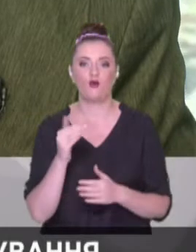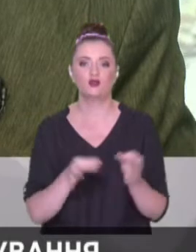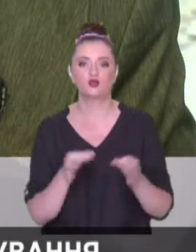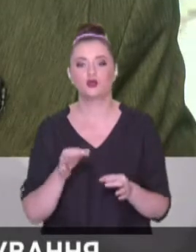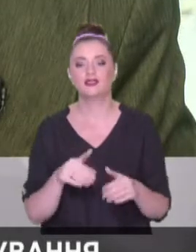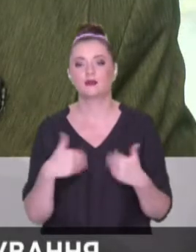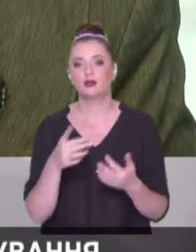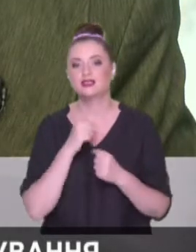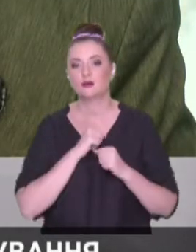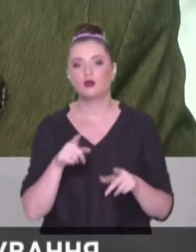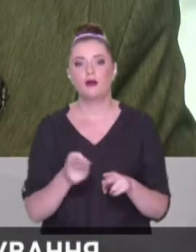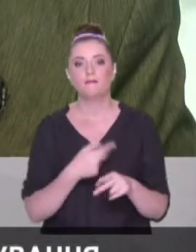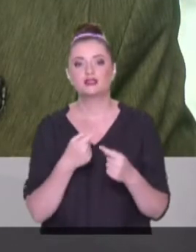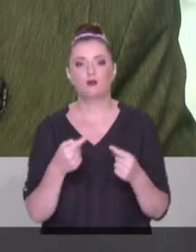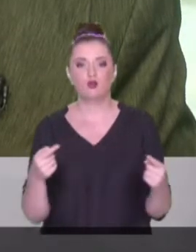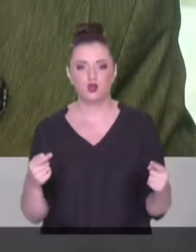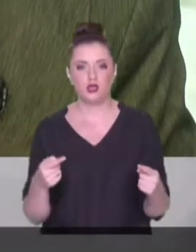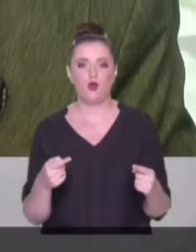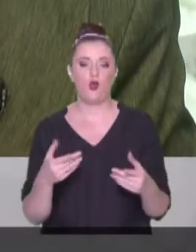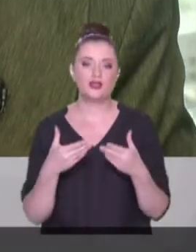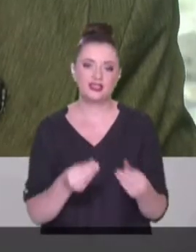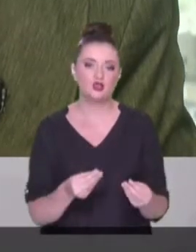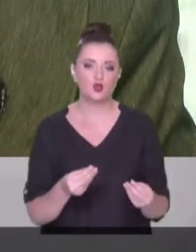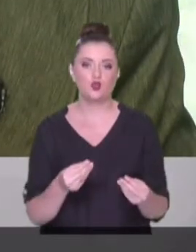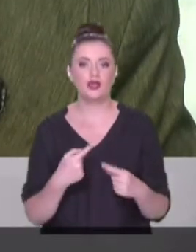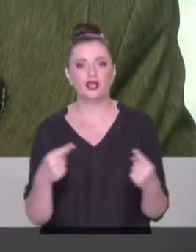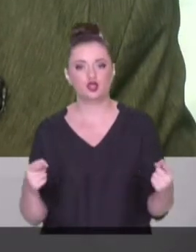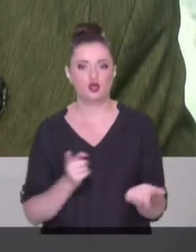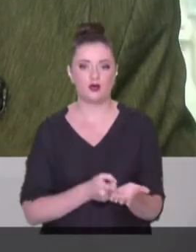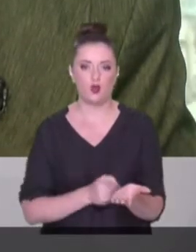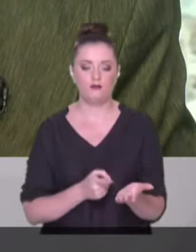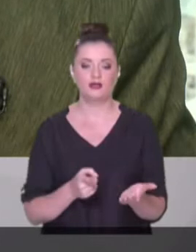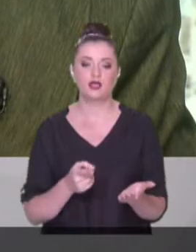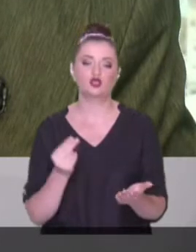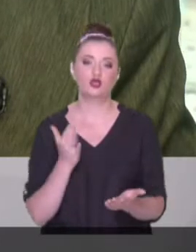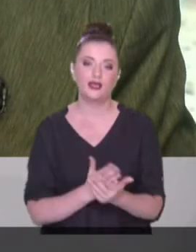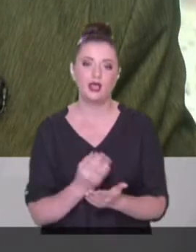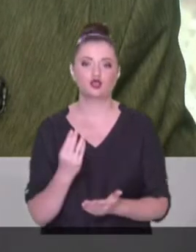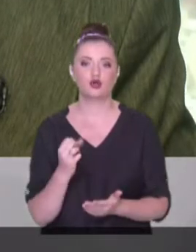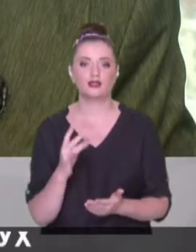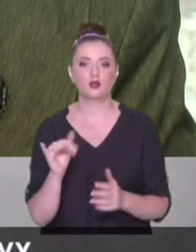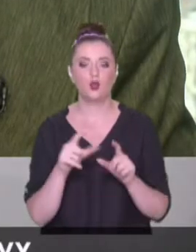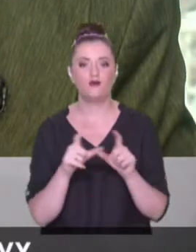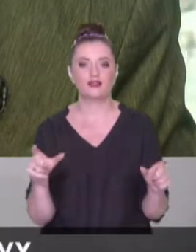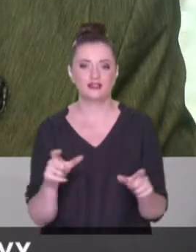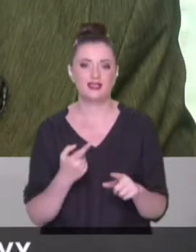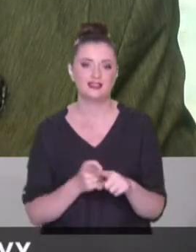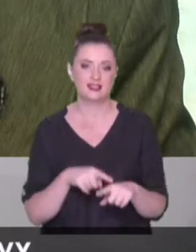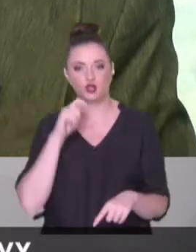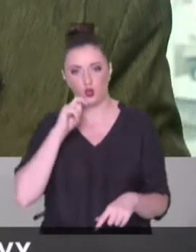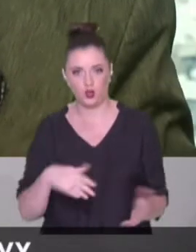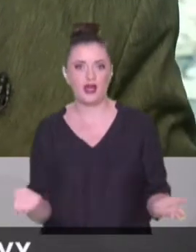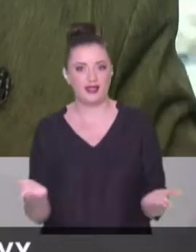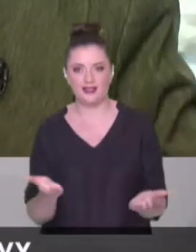самостійно, без будь-якого тиску, інші аргументи. Чи є якісь шанси у Офісу? Звісно, є. Ну, якби, це ж Україна, якби,